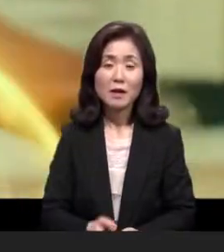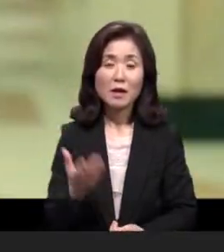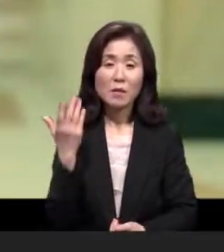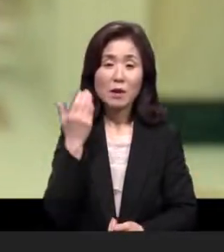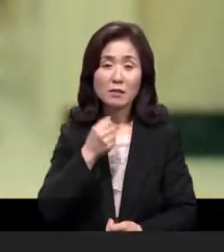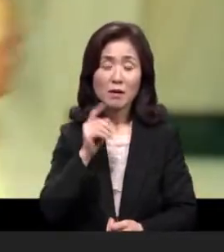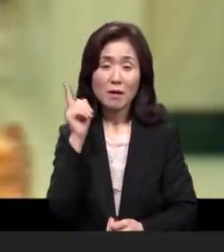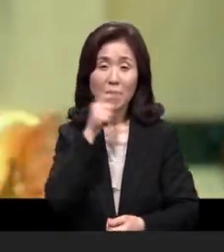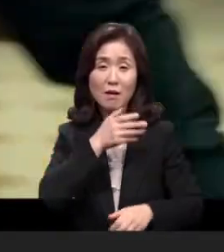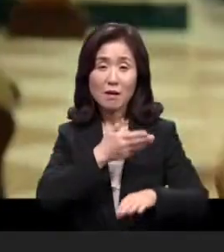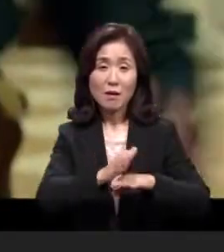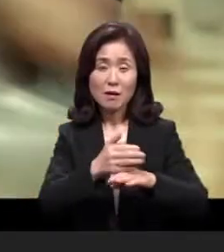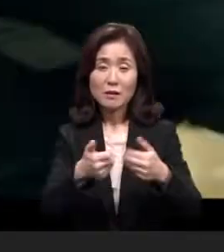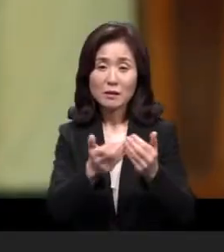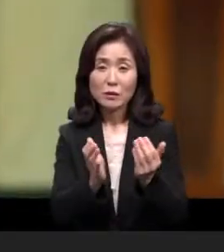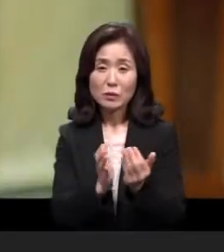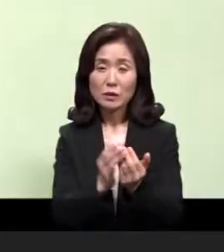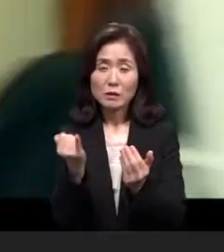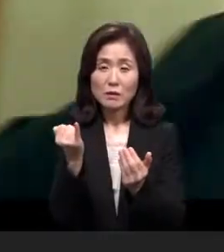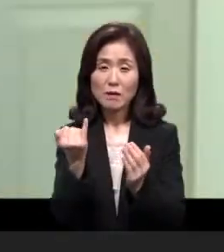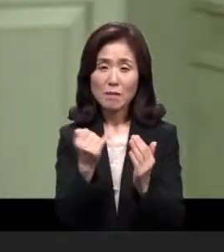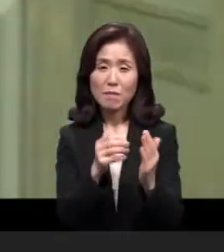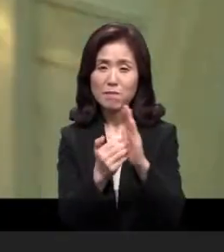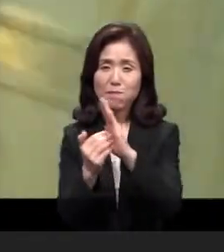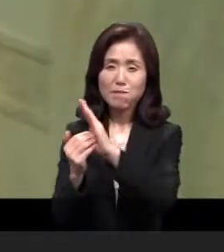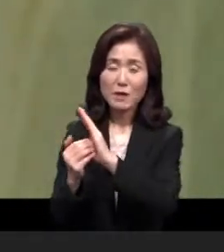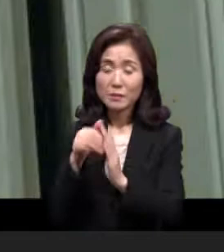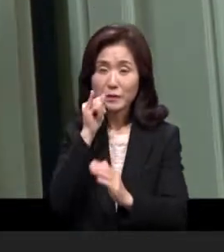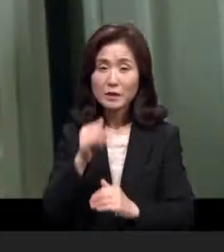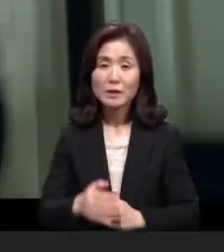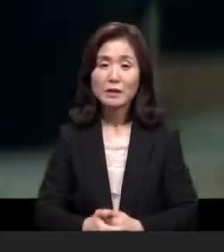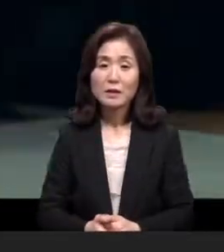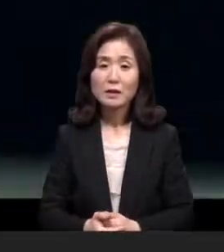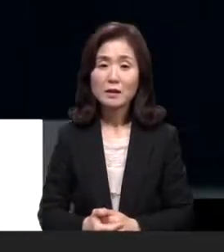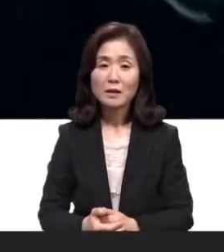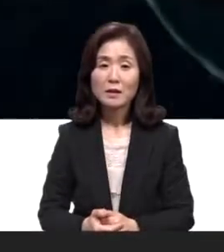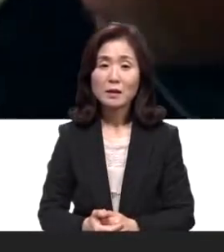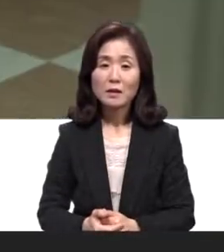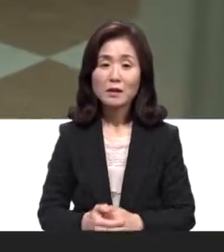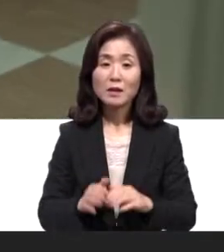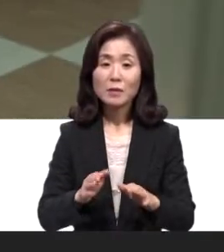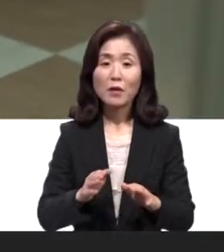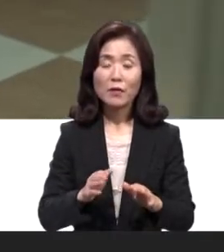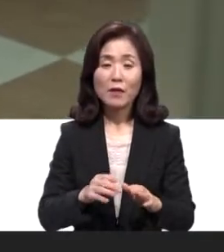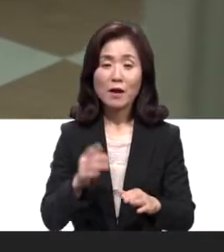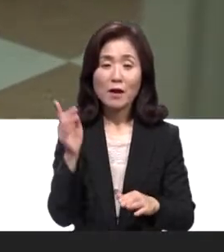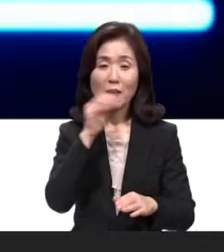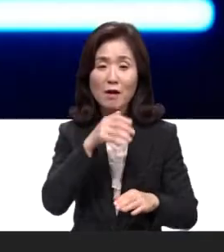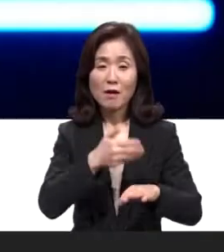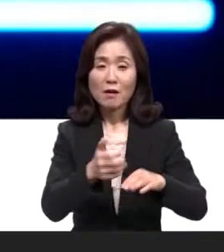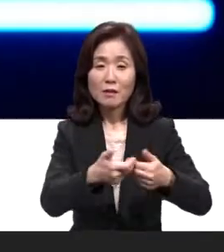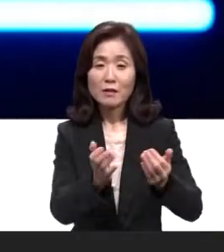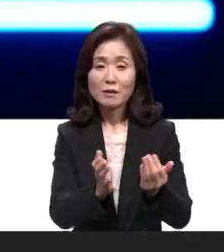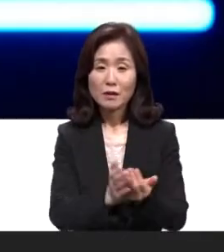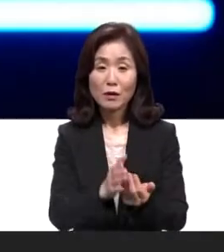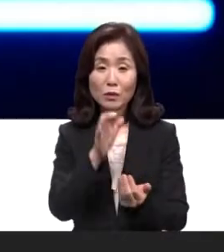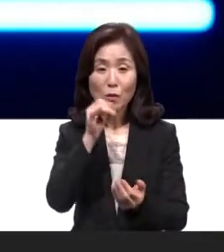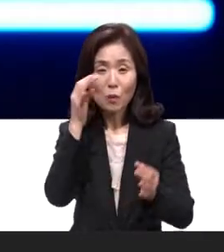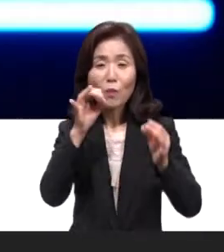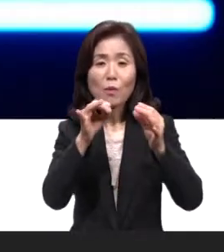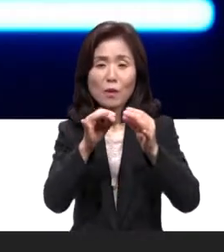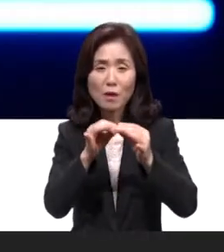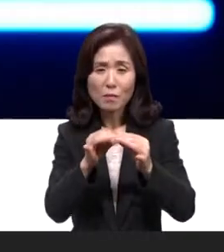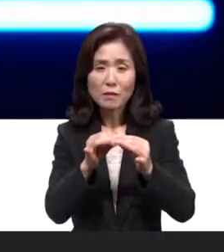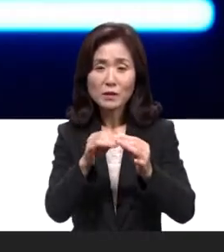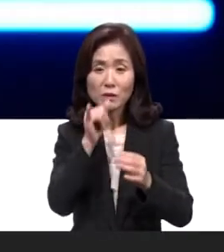매력적인 악당들도 그녀의 앞을 가로막습니다. What I like about the villains in this movie is